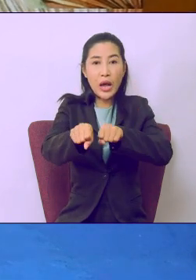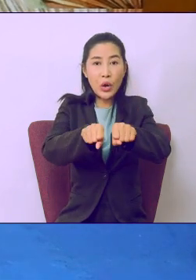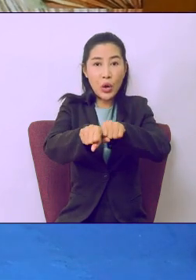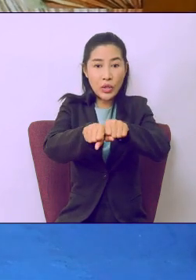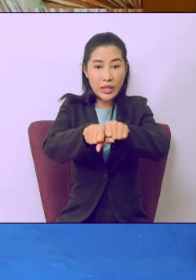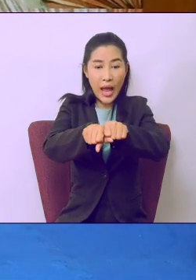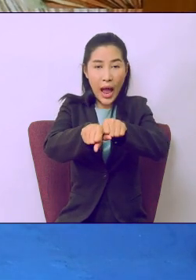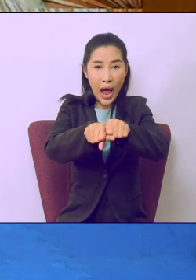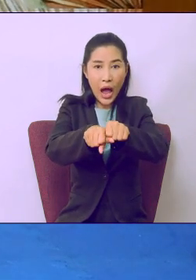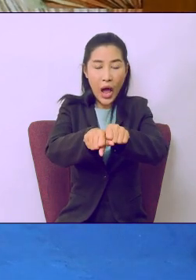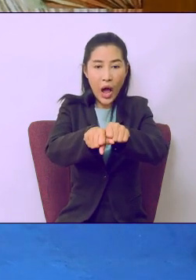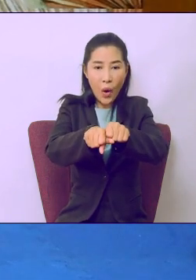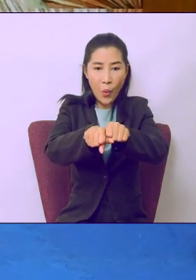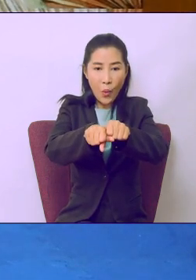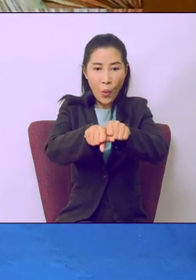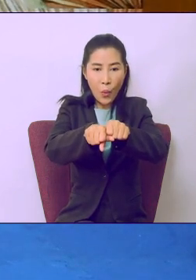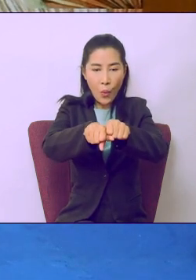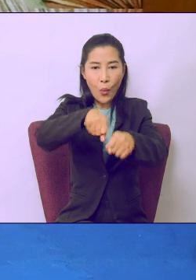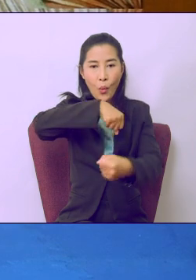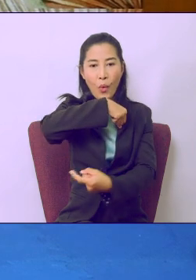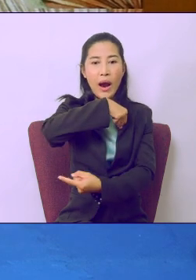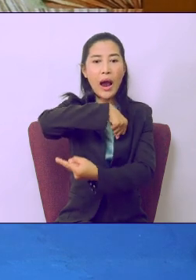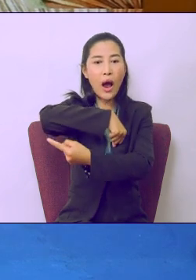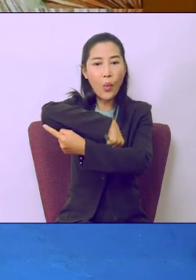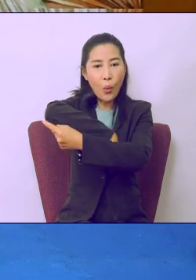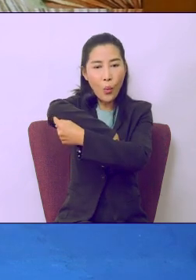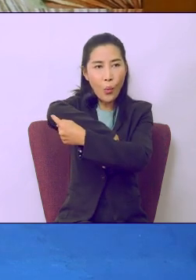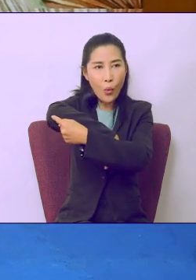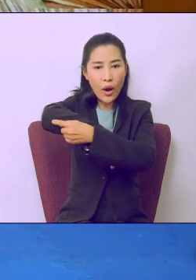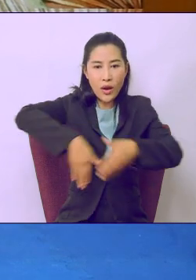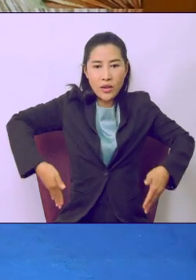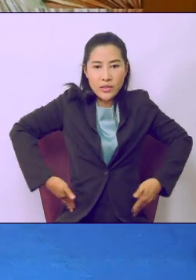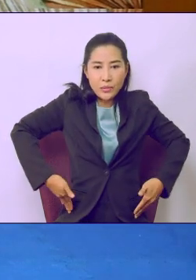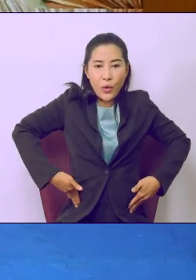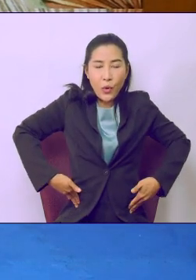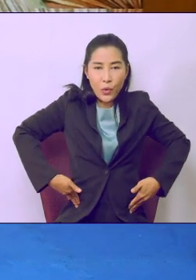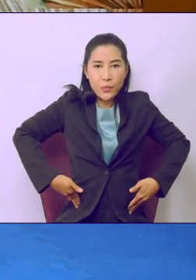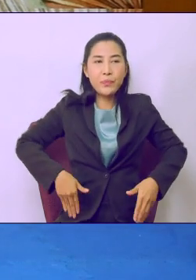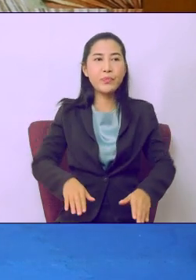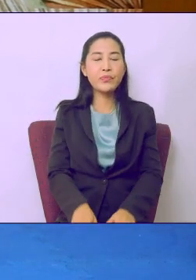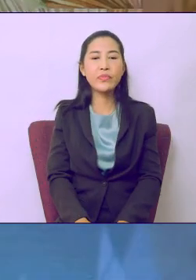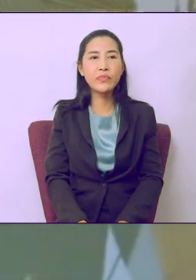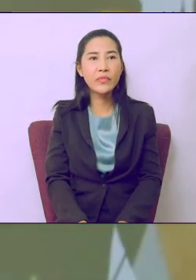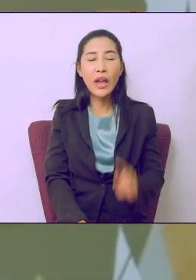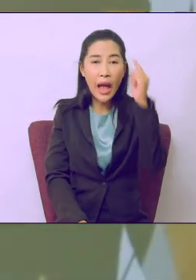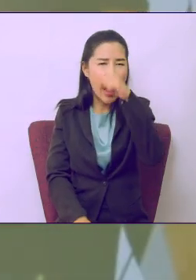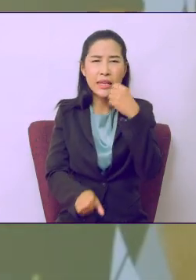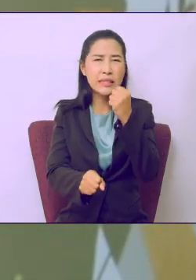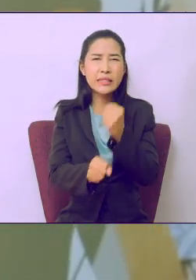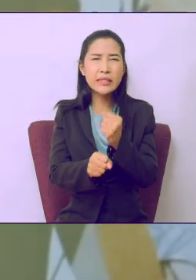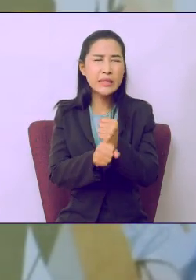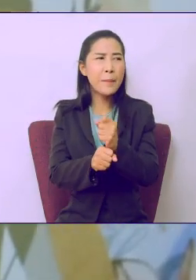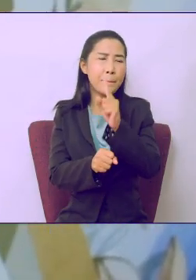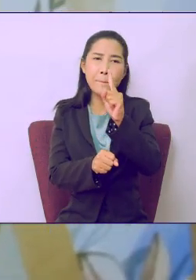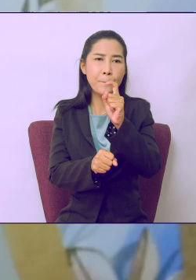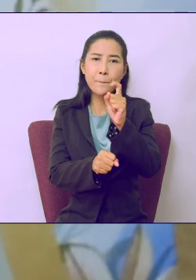เท้าเข่าแล้วก็สะโพกนะครับข้อเท้าเข่าและสะโพกนะครับท่าไหนนะครับที่ไม่ได้ก็สปนะครับ